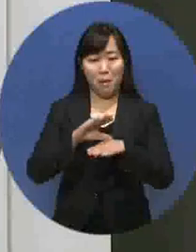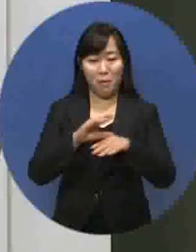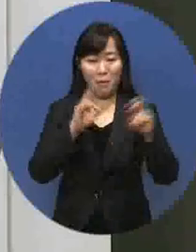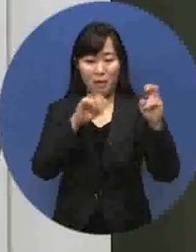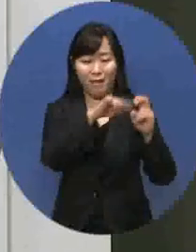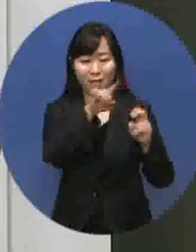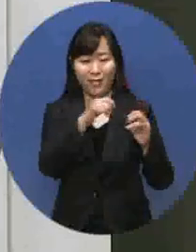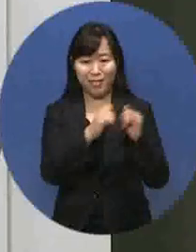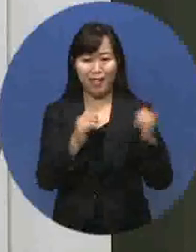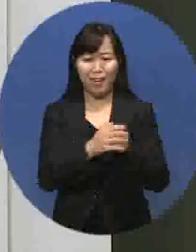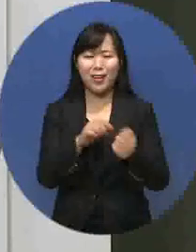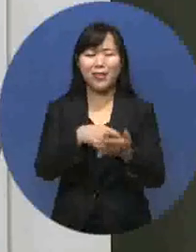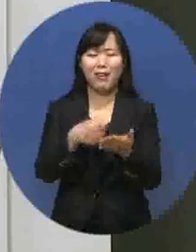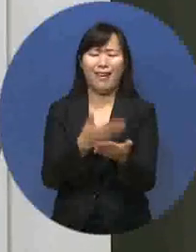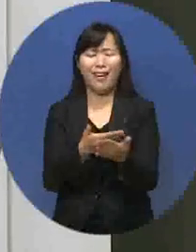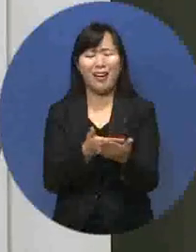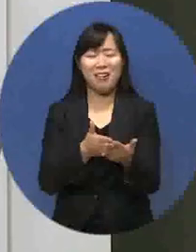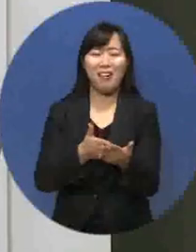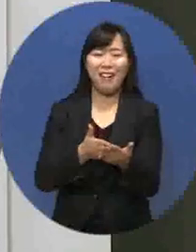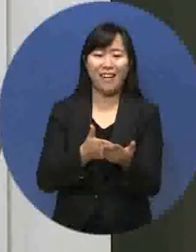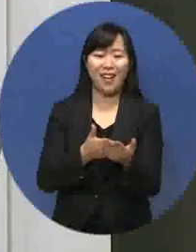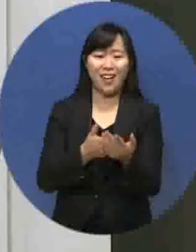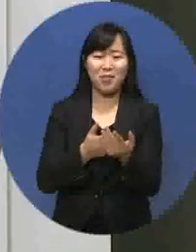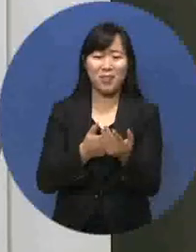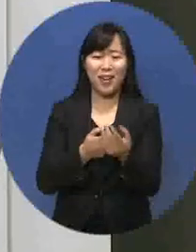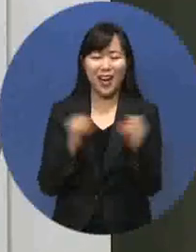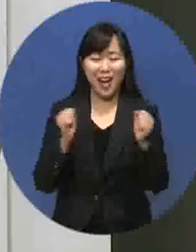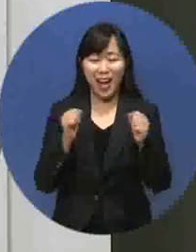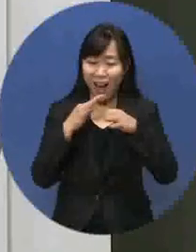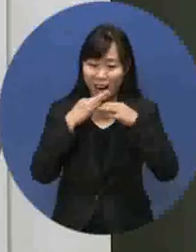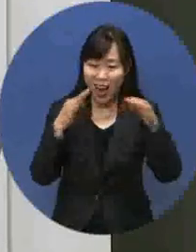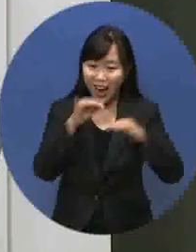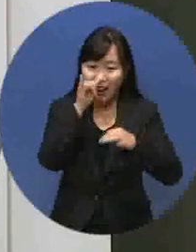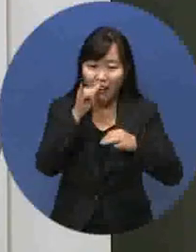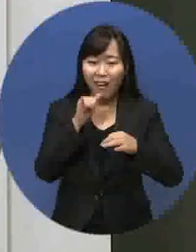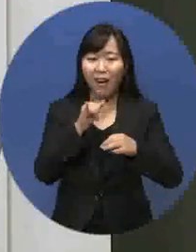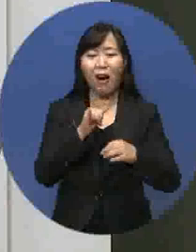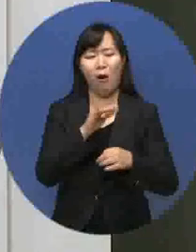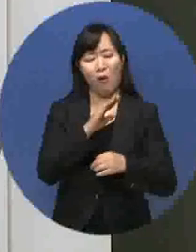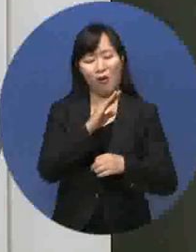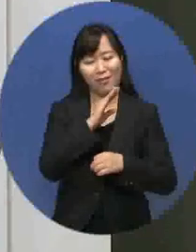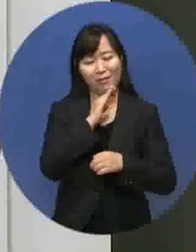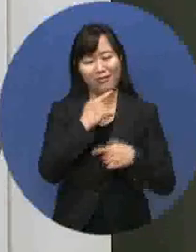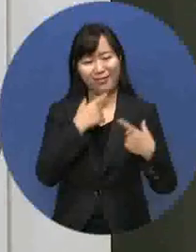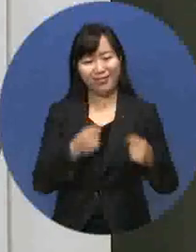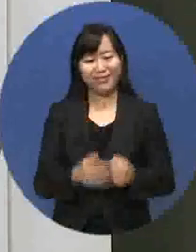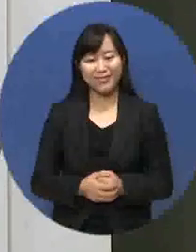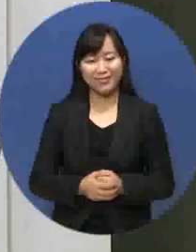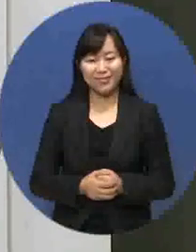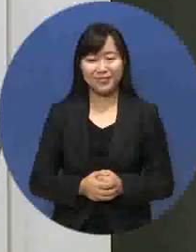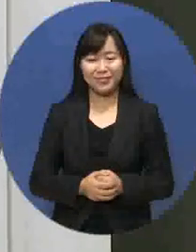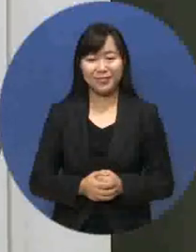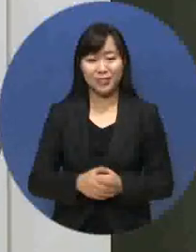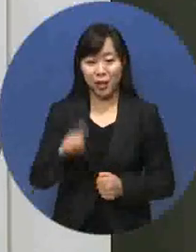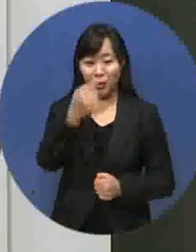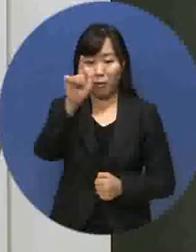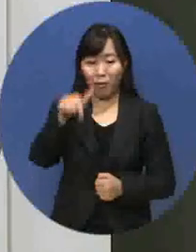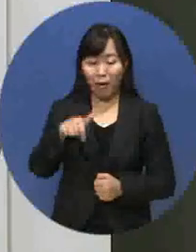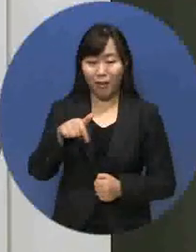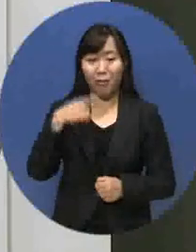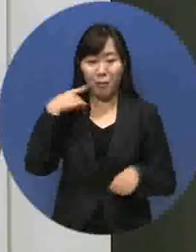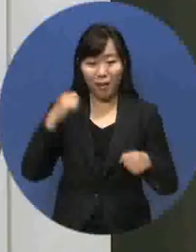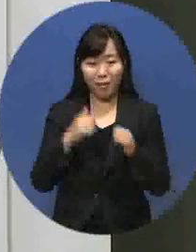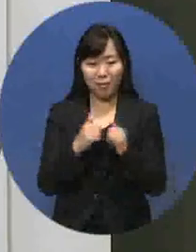직구들이 뭐 사인 받고 뭐 난리가 났네. 그래서 실감이 나더라고. 이 곽도원